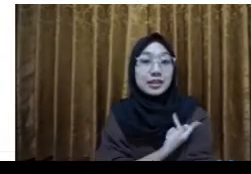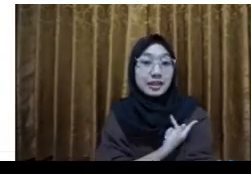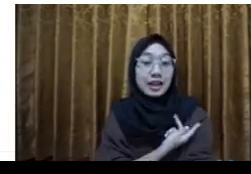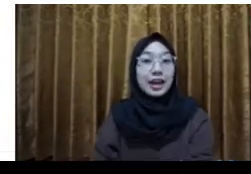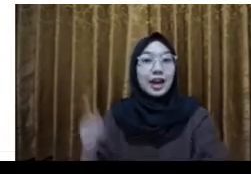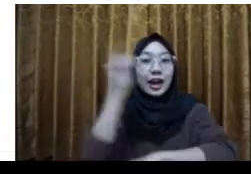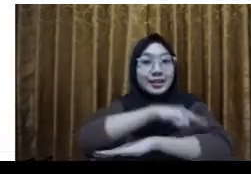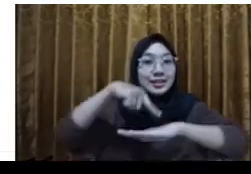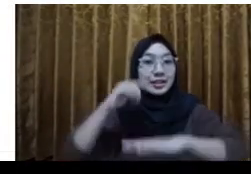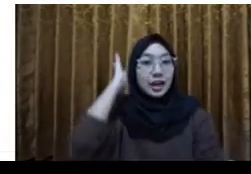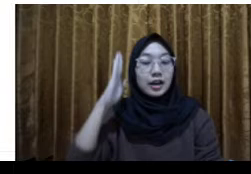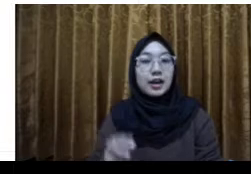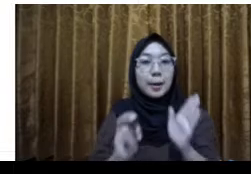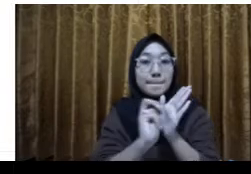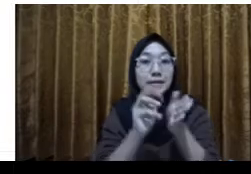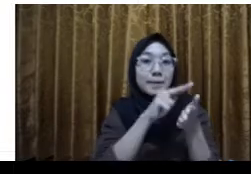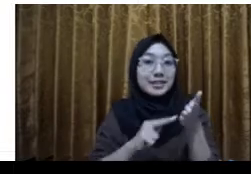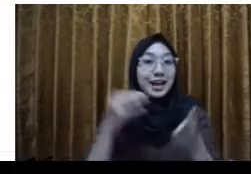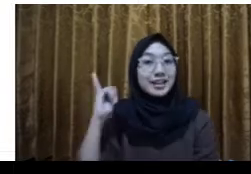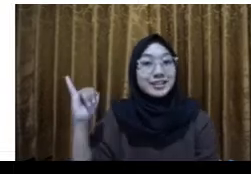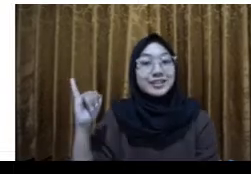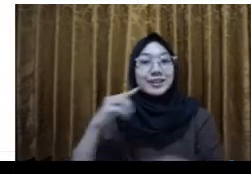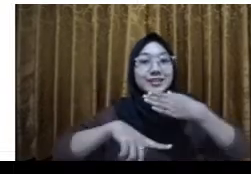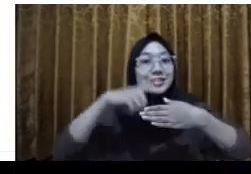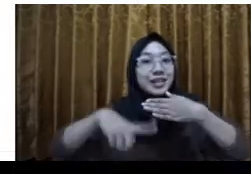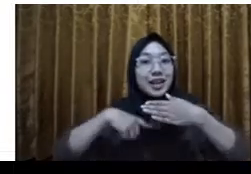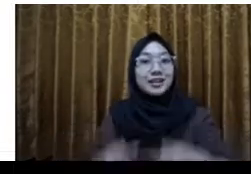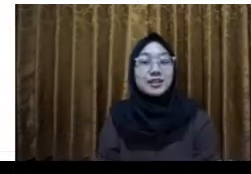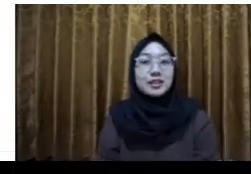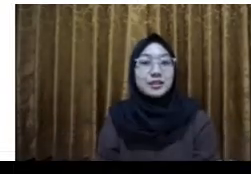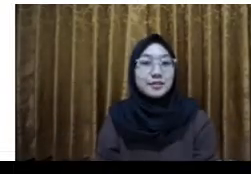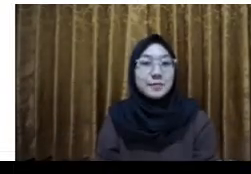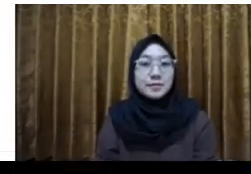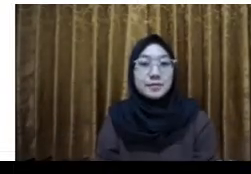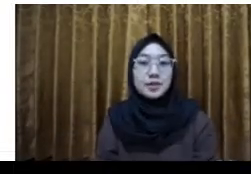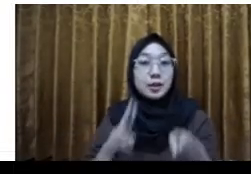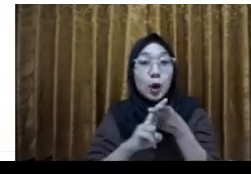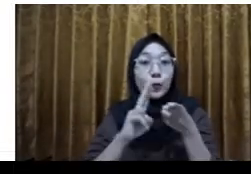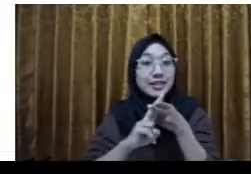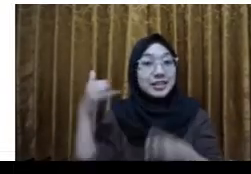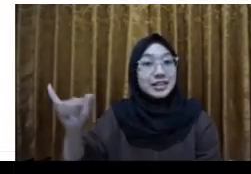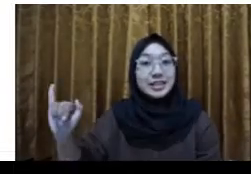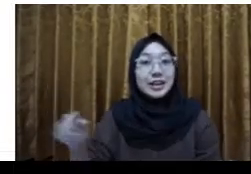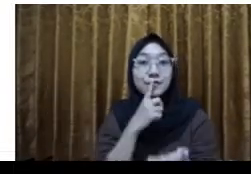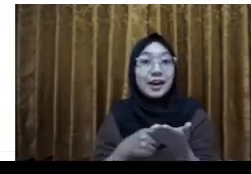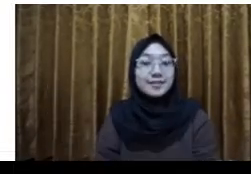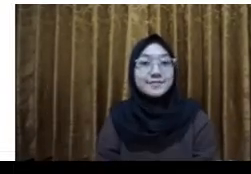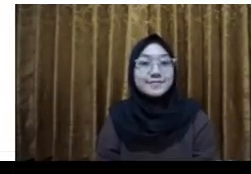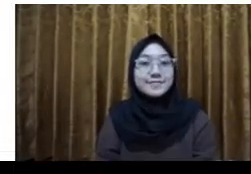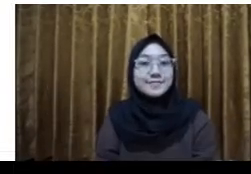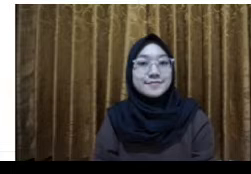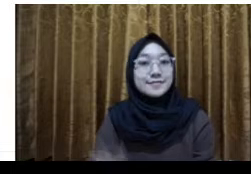tentang converting file yang berformat docs maupun berformat